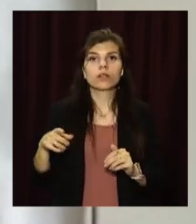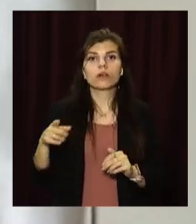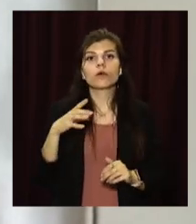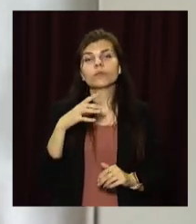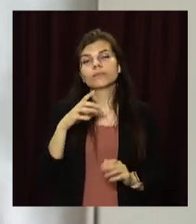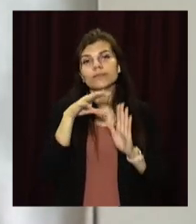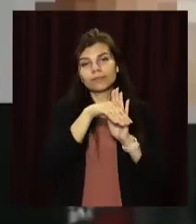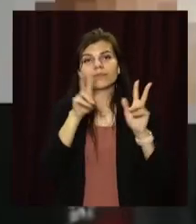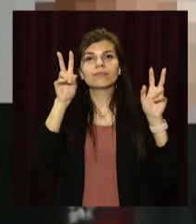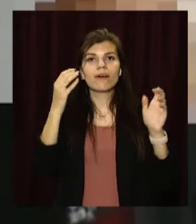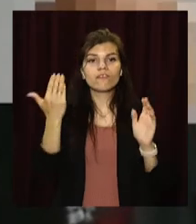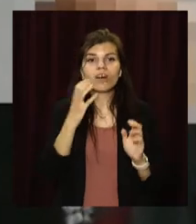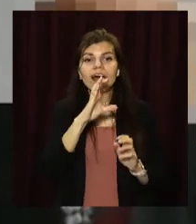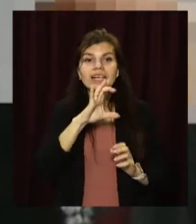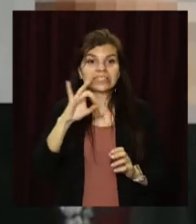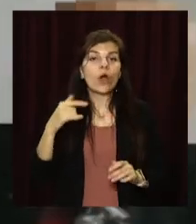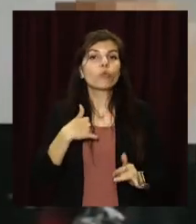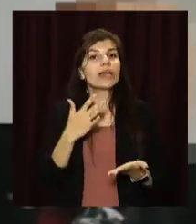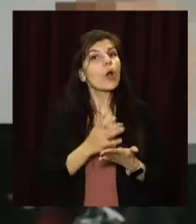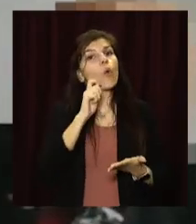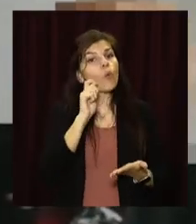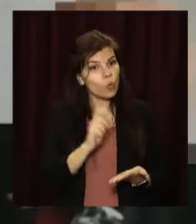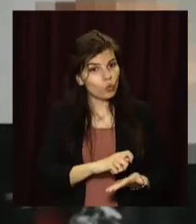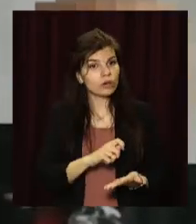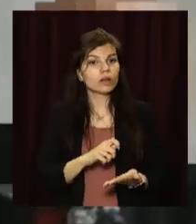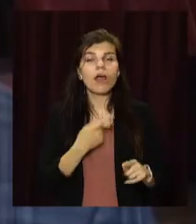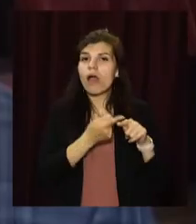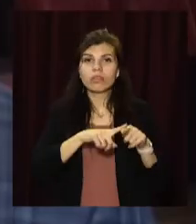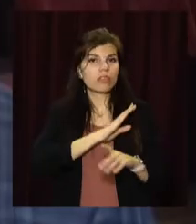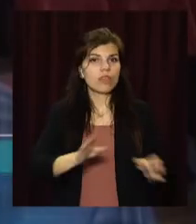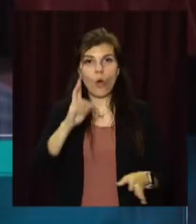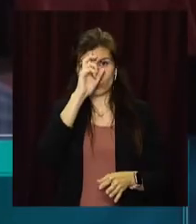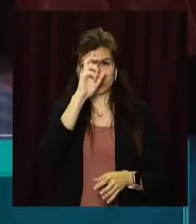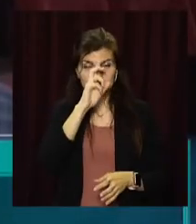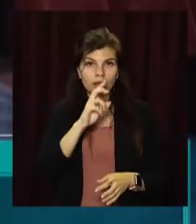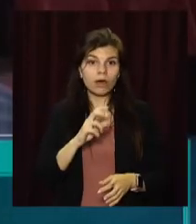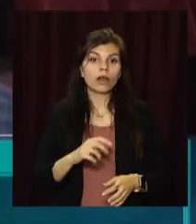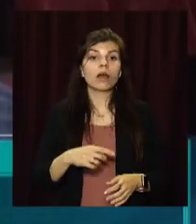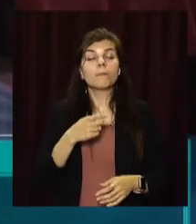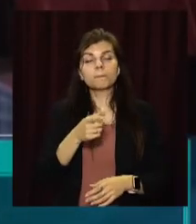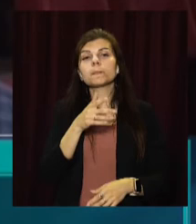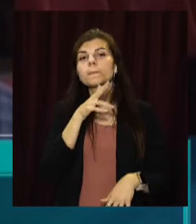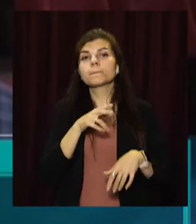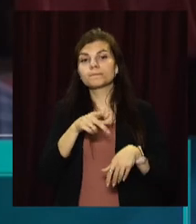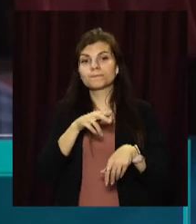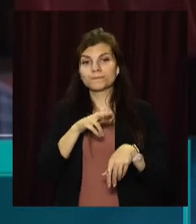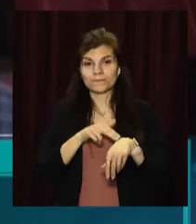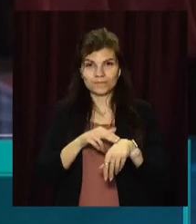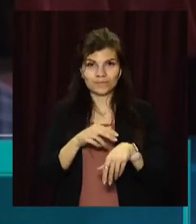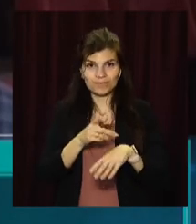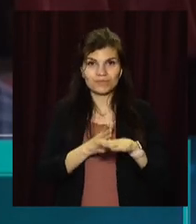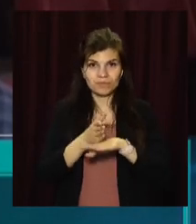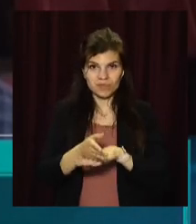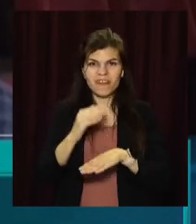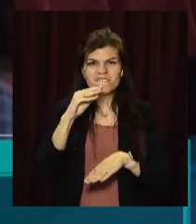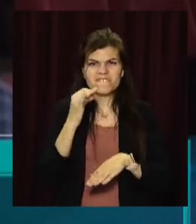Совєтського Союзу. У нас є Україна, це не государство. Оперативники спецслужби встановили, що у формуванні силового блоку